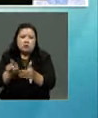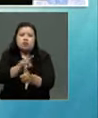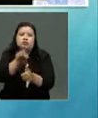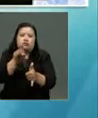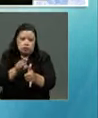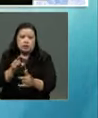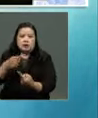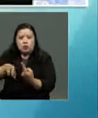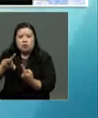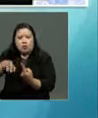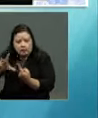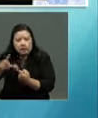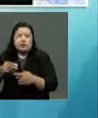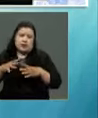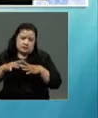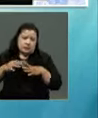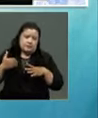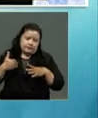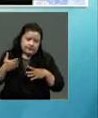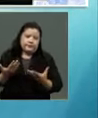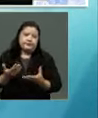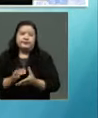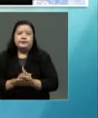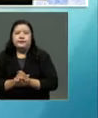ไทยชนะเนี่ยส่งข้อมูลอะไรไปบ้างนะครับผลปรากฏว่าส่งข้อมูลไปเหมือนที่เราต่อไปทุกประการก็อยากจะฝากขอบคุณนะครับโปรแกรมเมอร์หรือผู้ผลิตซอฟแวร์ชาวไทยนะครับที่กรุณาให้ความกระจ่างแก่สังคมนะครับอันนี้ก็ต้องขอขอบคุณเป็นอย่างยิ่งครับให้ความเข้าใจนะครับว่าการส่งข้อมูลไทยชนะเนี่ยนะครับเป็นเรื่องของความปลอดภัยของสังคมไทยนะครับแล้วก็กันดำเนินการในมาตรการผ่อนคลายในระยะที่สองเราจะได้ที่3จนถึงระยะต่อไปครับ